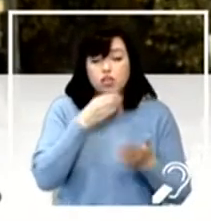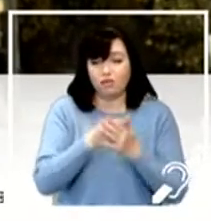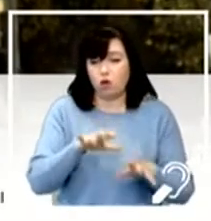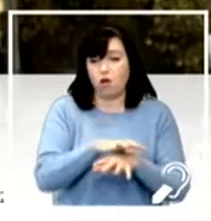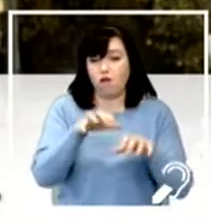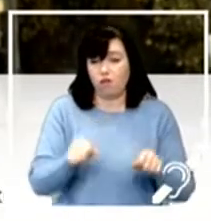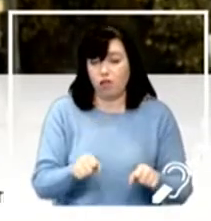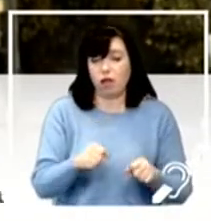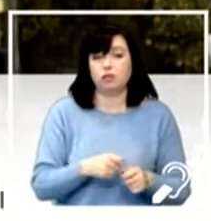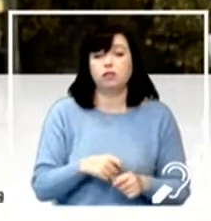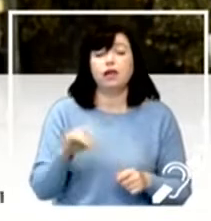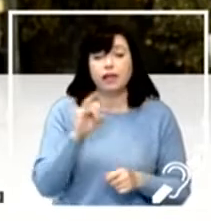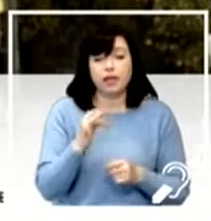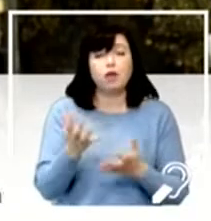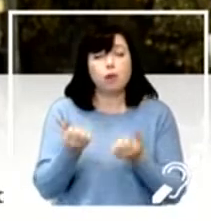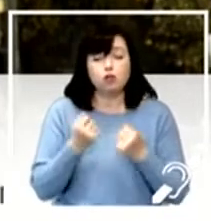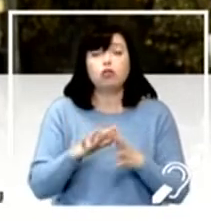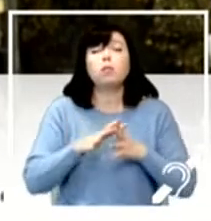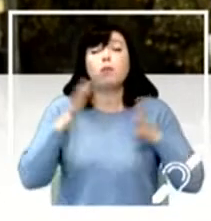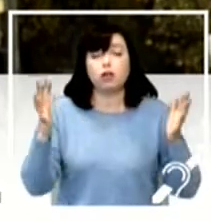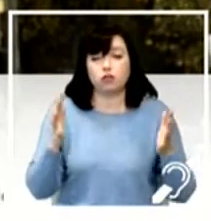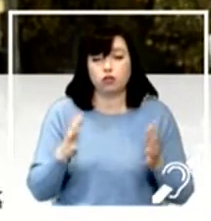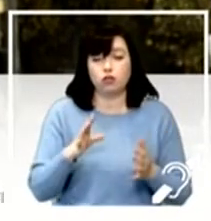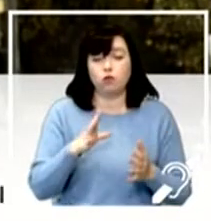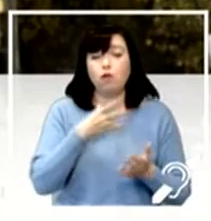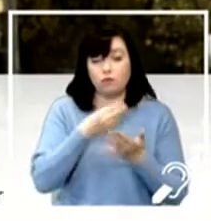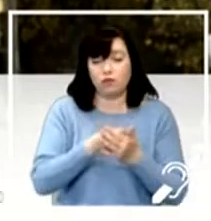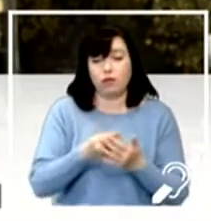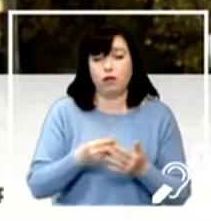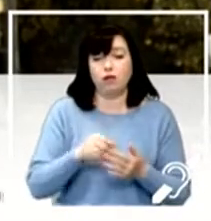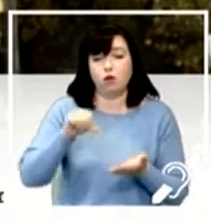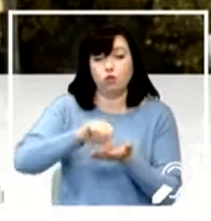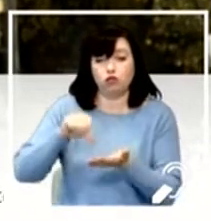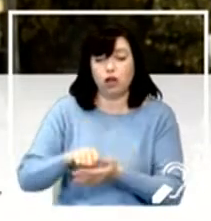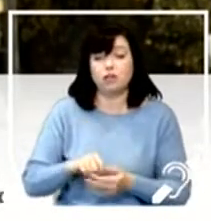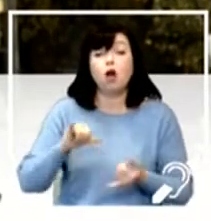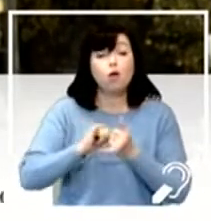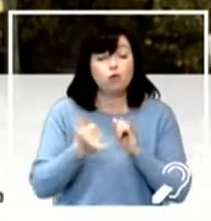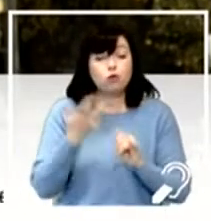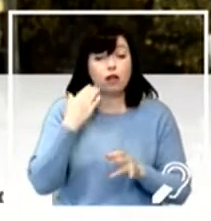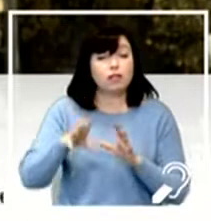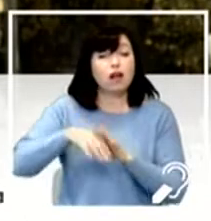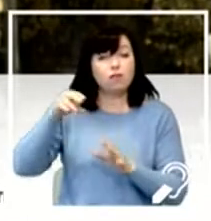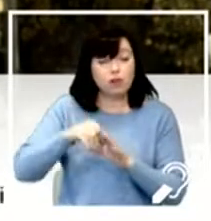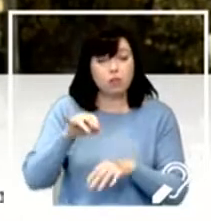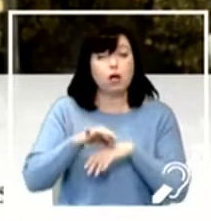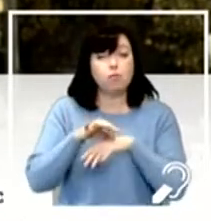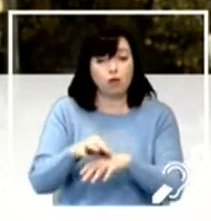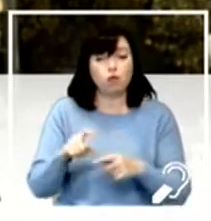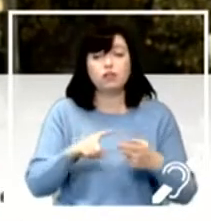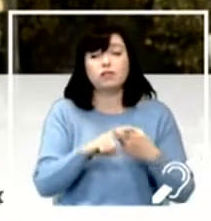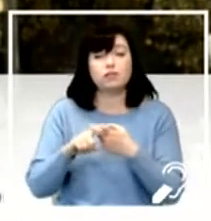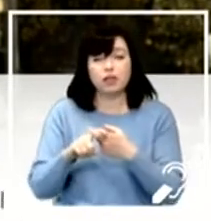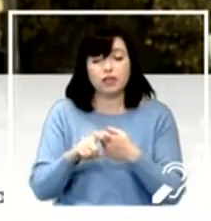acest moment de democrați și obțin majoritatea în Senat. În condițiile în care alegerile au loc pe fondul